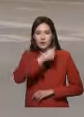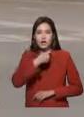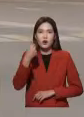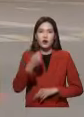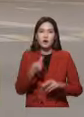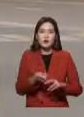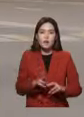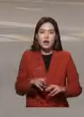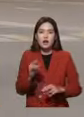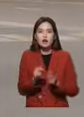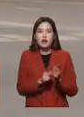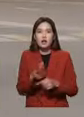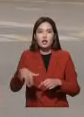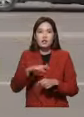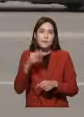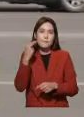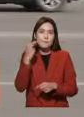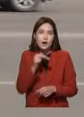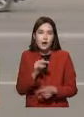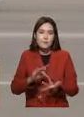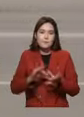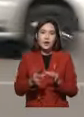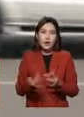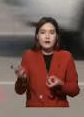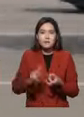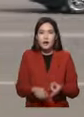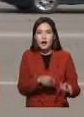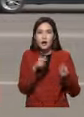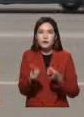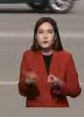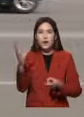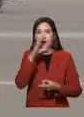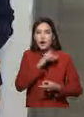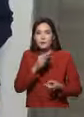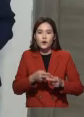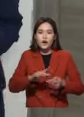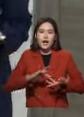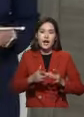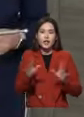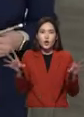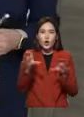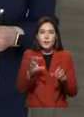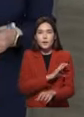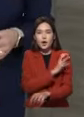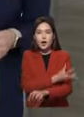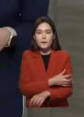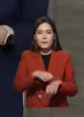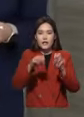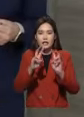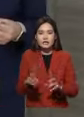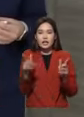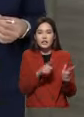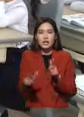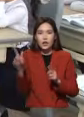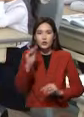қаласының желілерін сапалы талшықты оптикалық байланысқа көшірмек. Мектептерде интернет жылдамдығын арттыру үшін арнайы сараптамалық топ